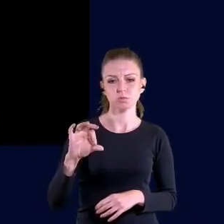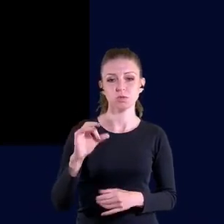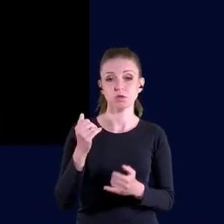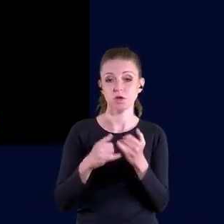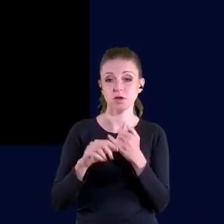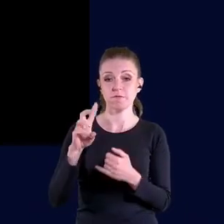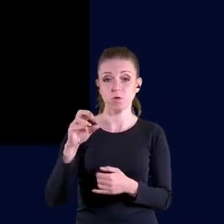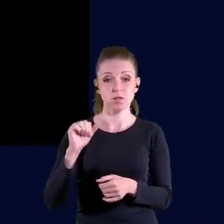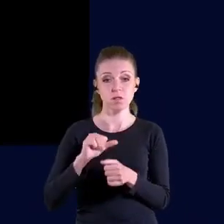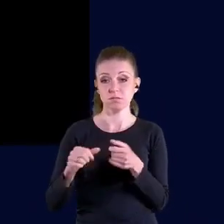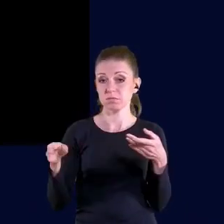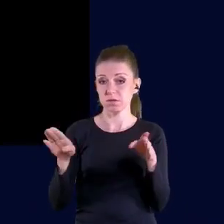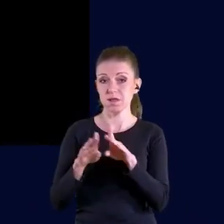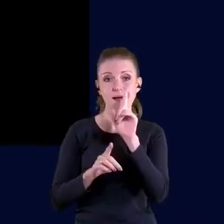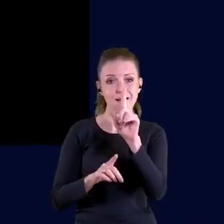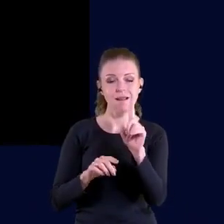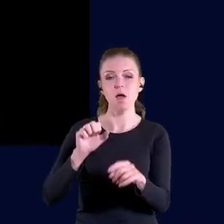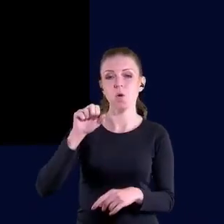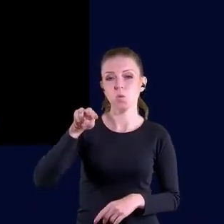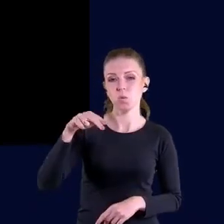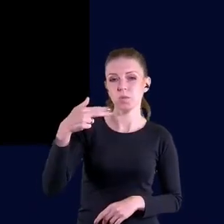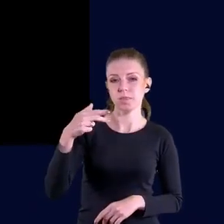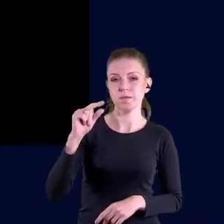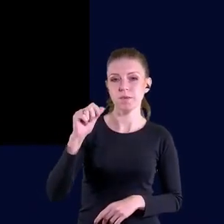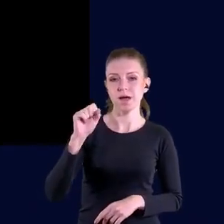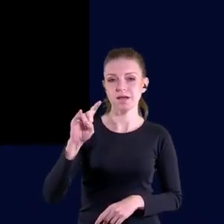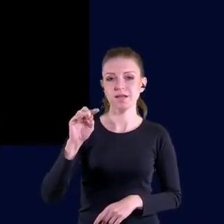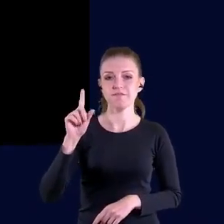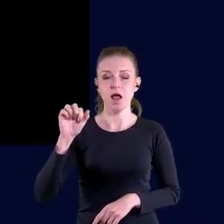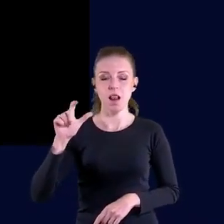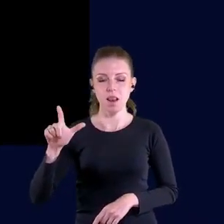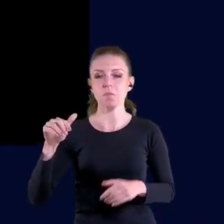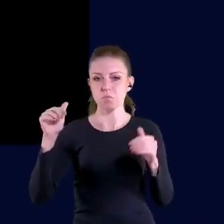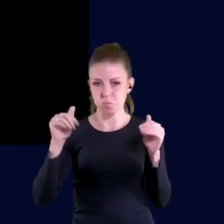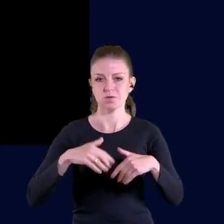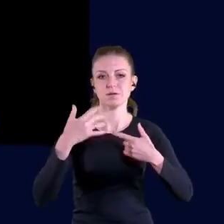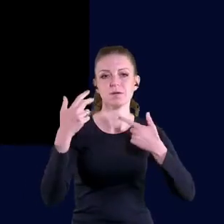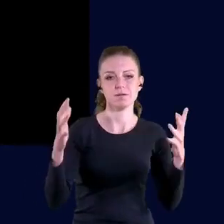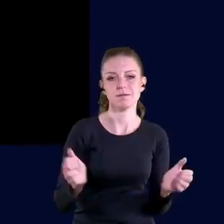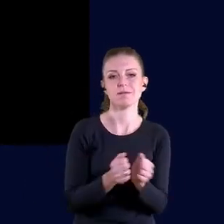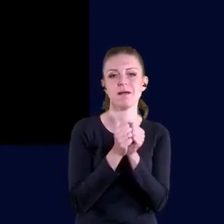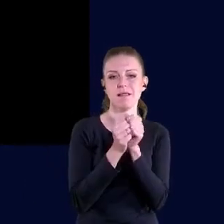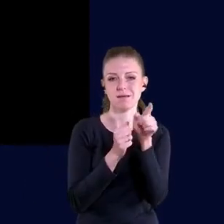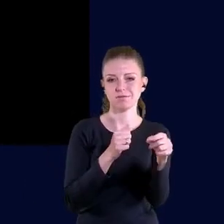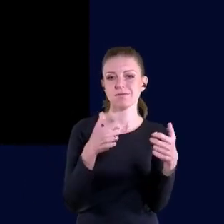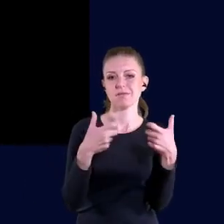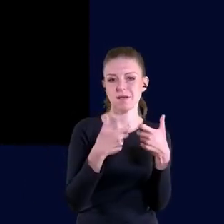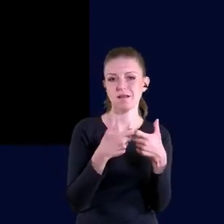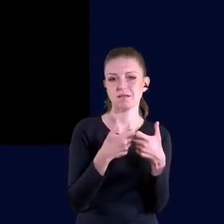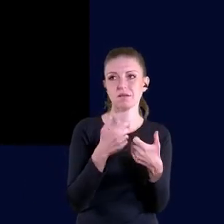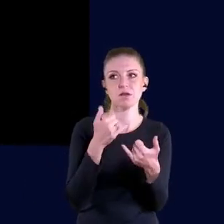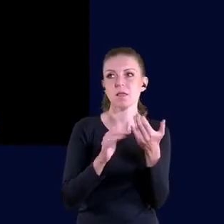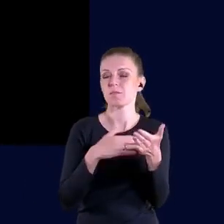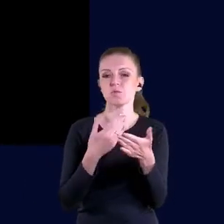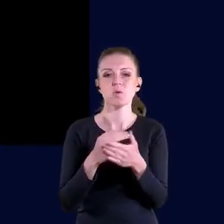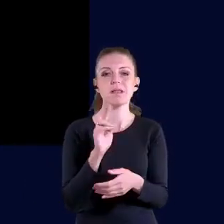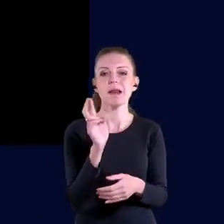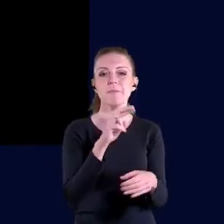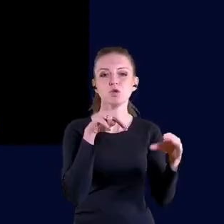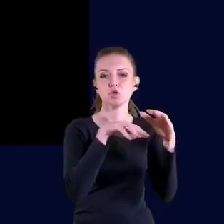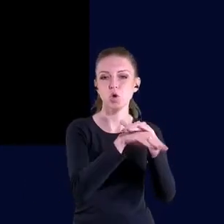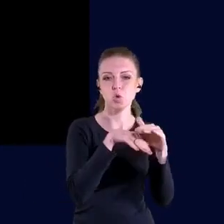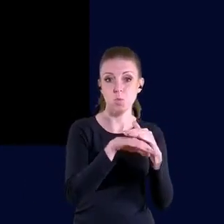czy właśnie artykuł to za pomocą np możemy tej wtyczki możemy go znaleźć w sieci jeżeli znajduje się na przykład w repozytorium